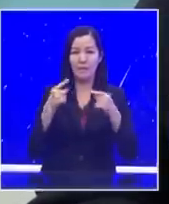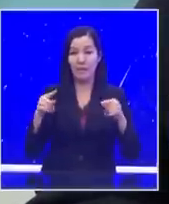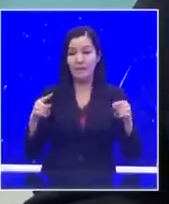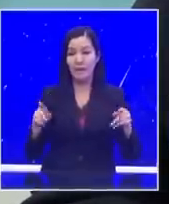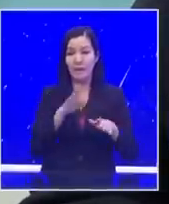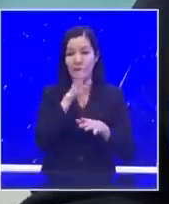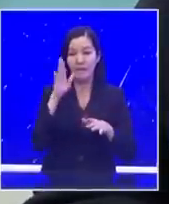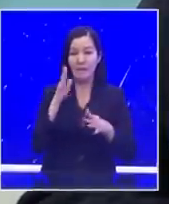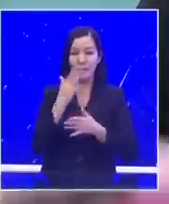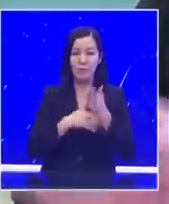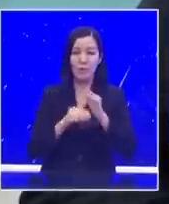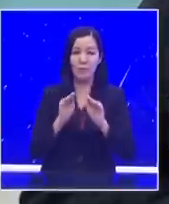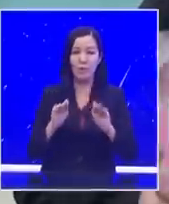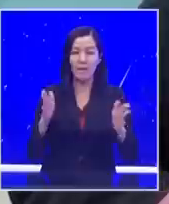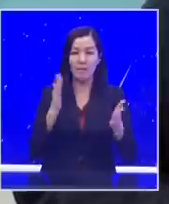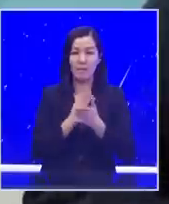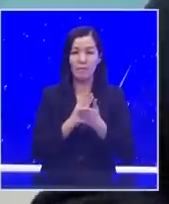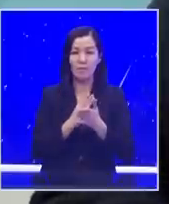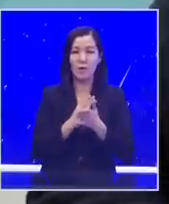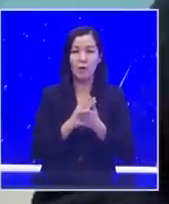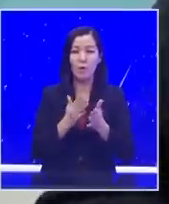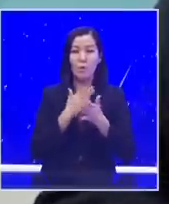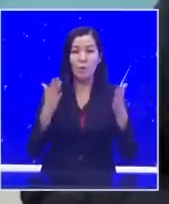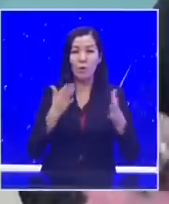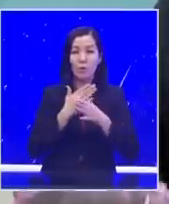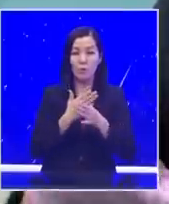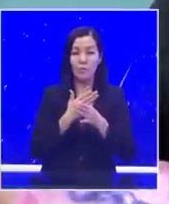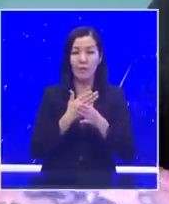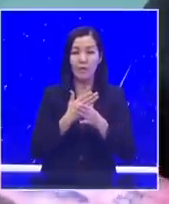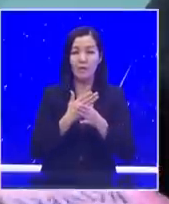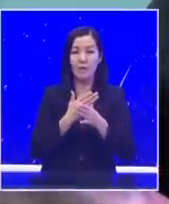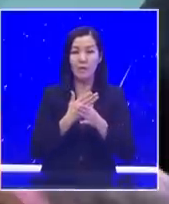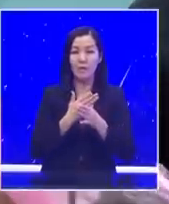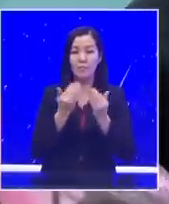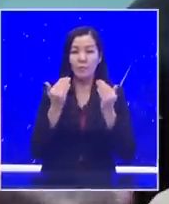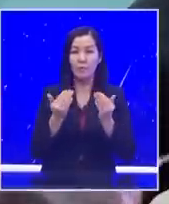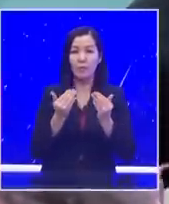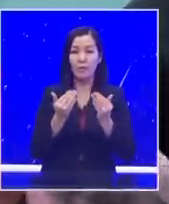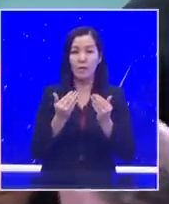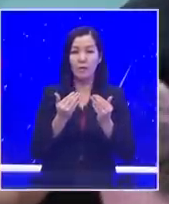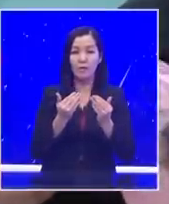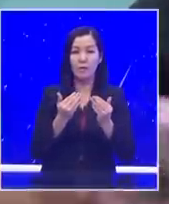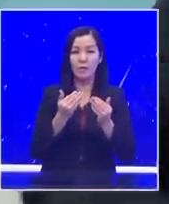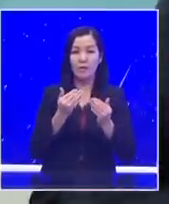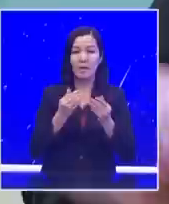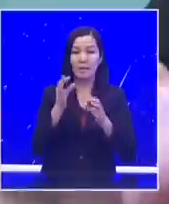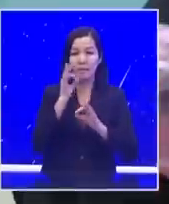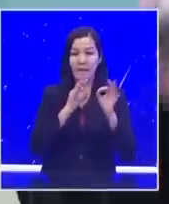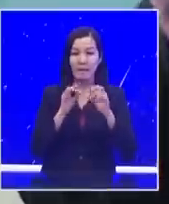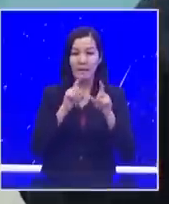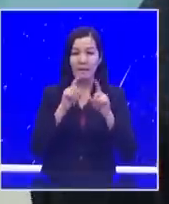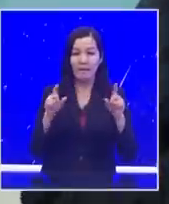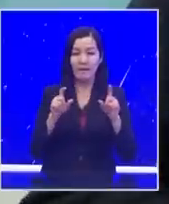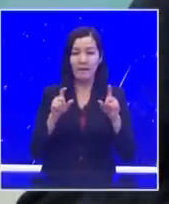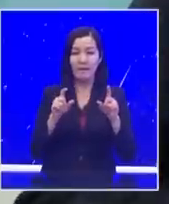ата-аналарда мүгедек балаларына сол жанұяда қанша адам бар, соған міне бүгін орталық дәріхана